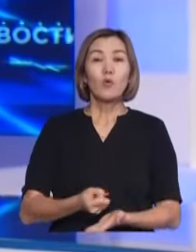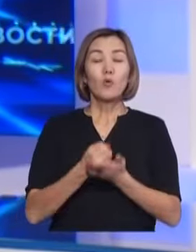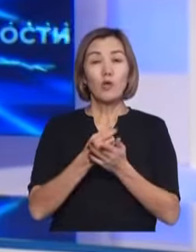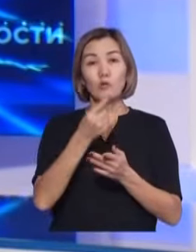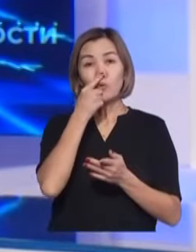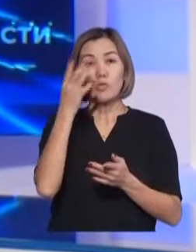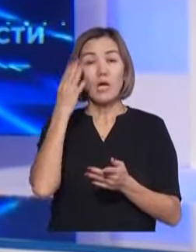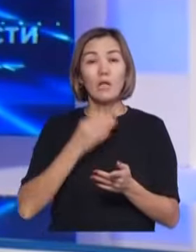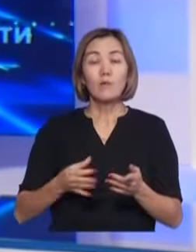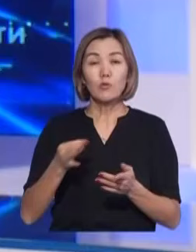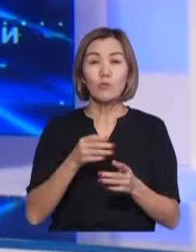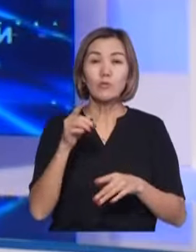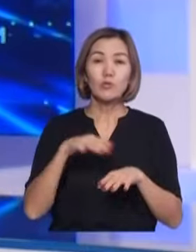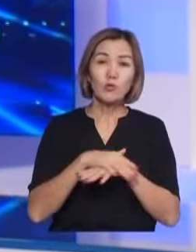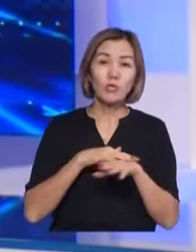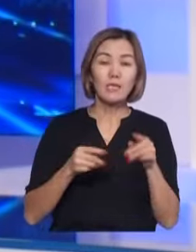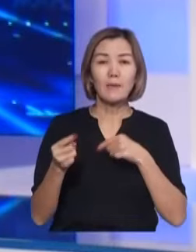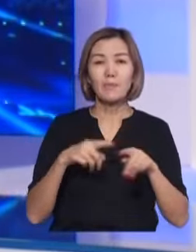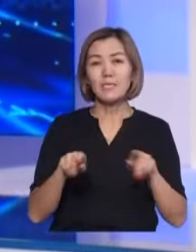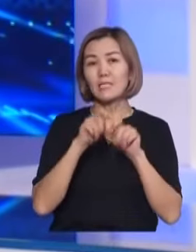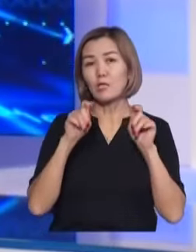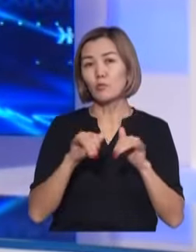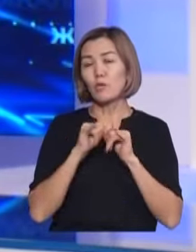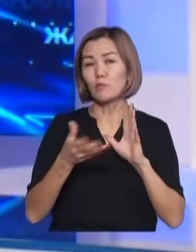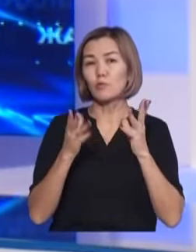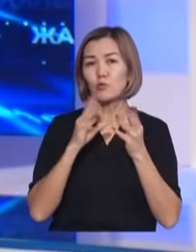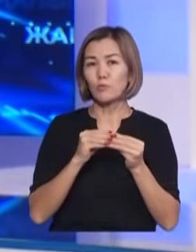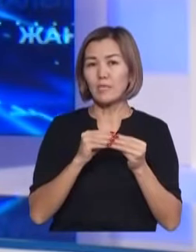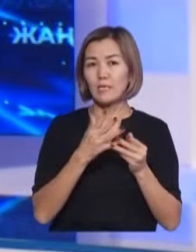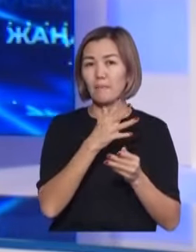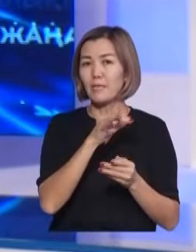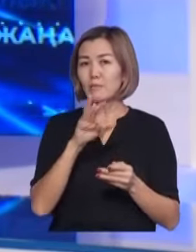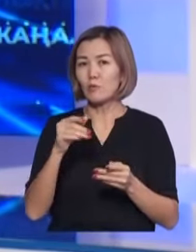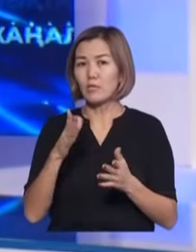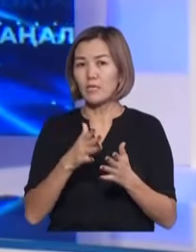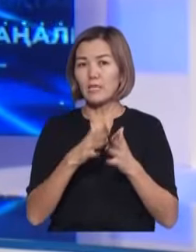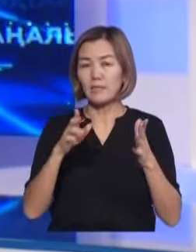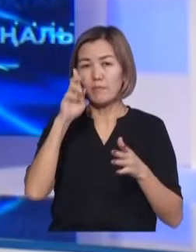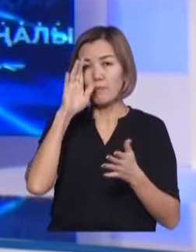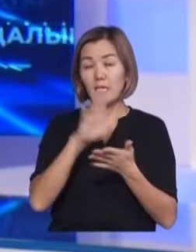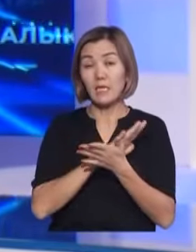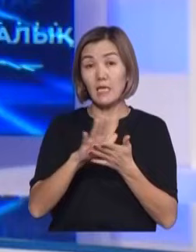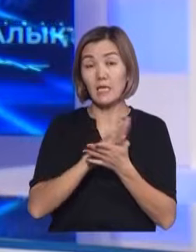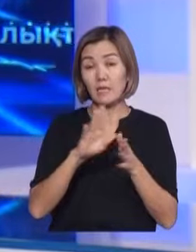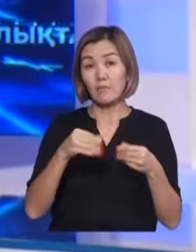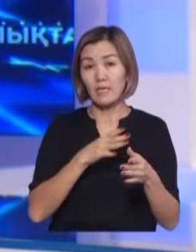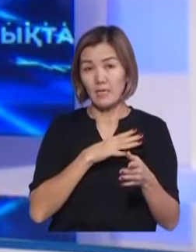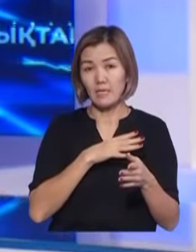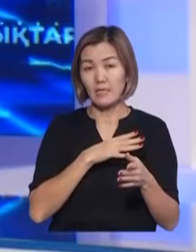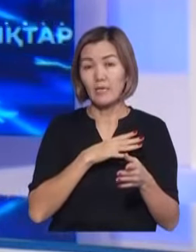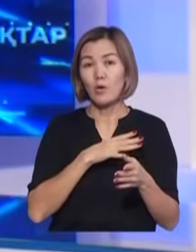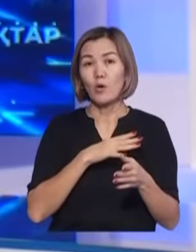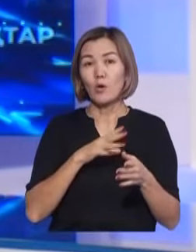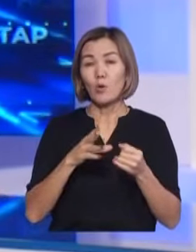Кәсіпкерлерге қолдау. Жуырда Алматы облысының тұрғындарына бизнес ашу және дамыту жұмыстарына 5 миллион теңгеге дейінгі мемлекеттік грант